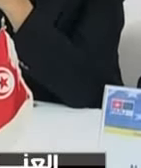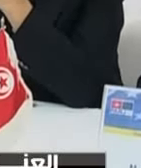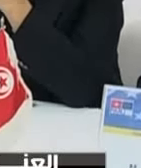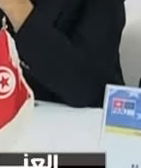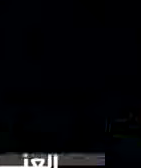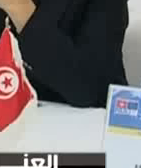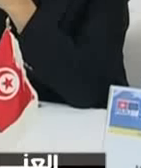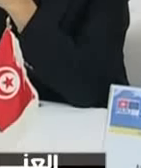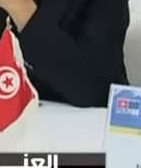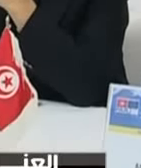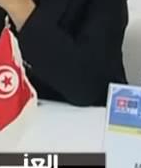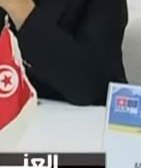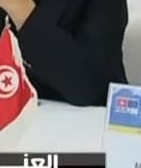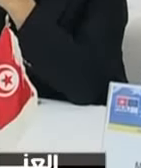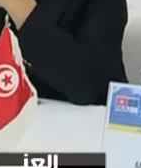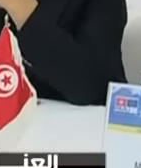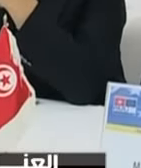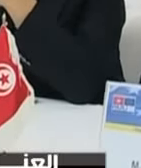القضاء.